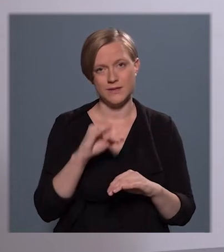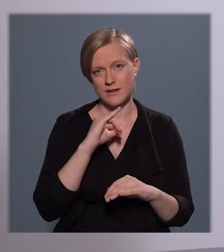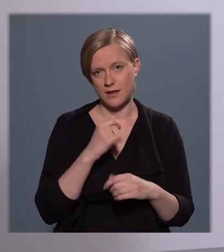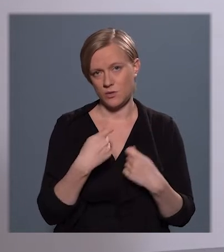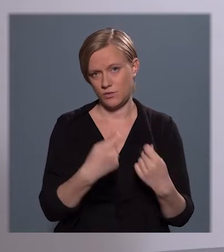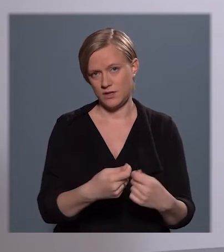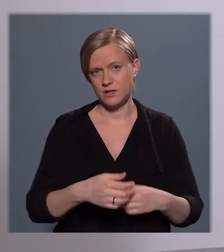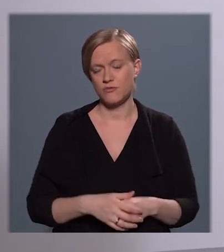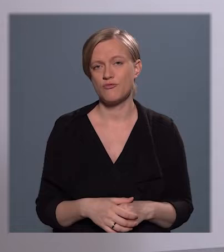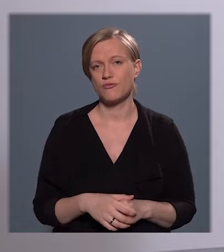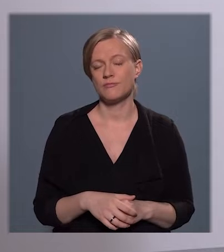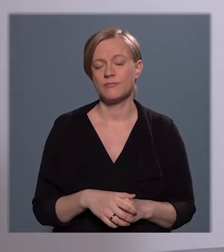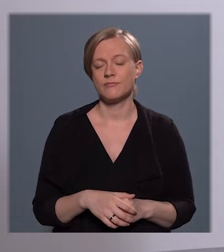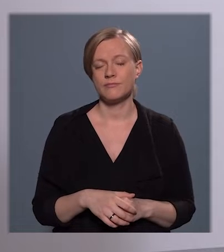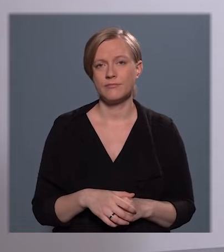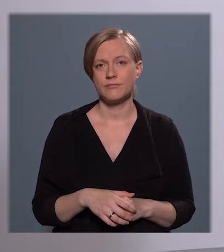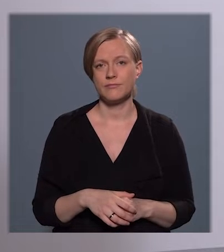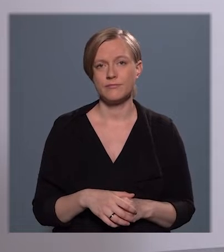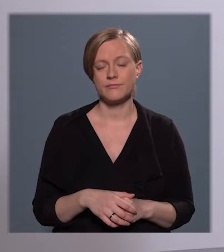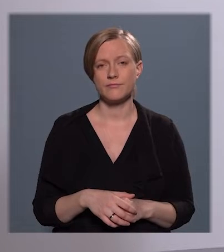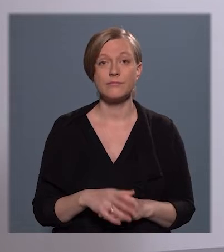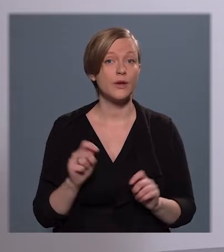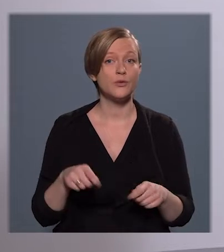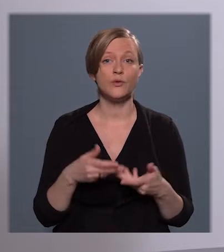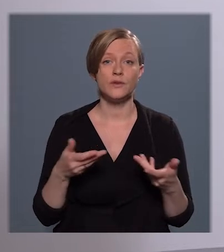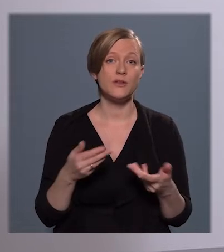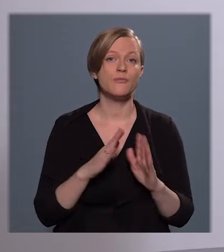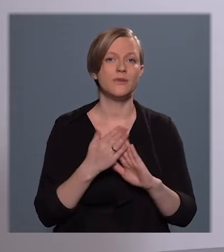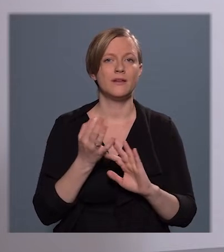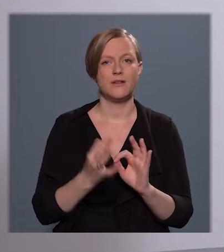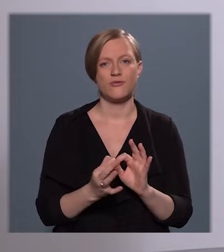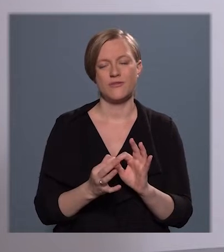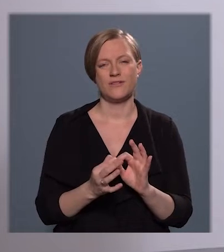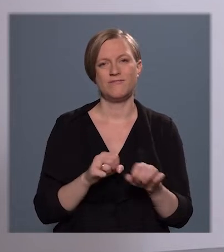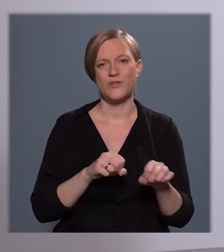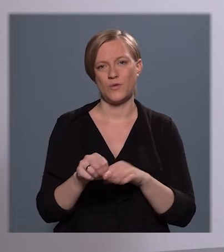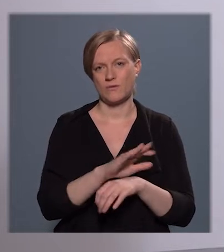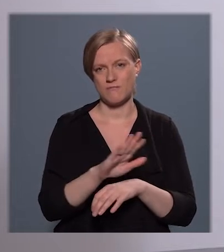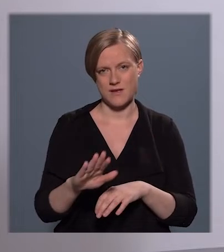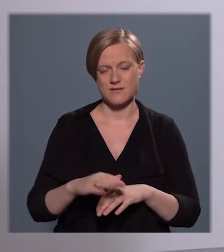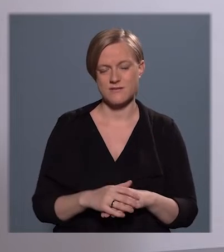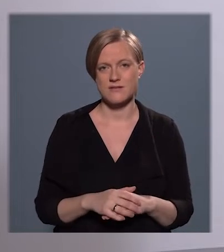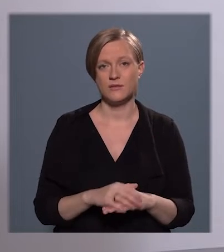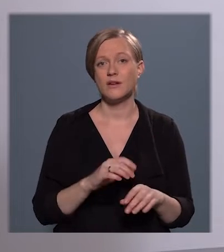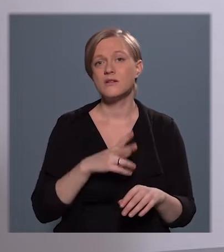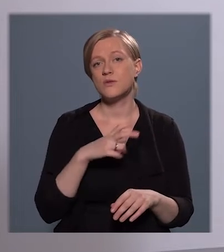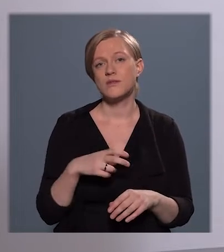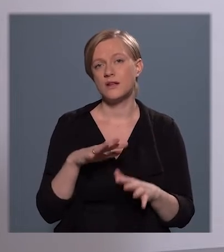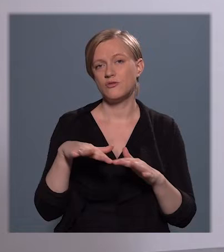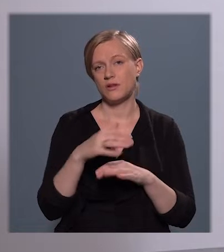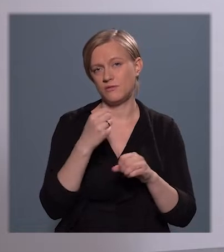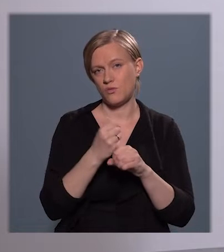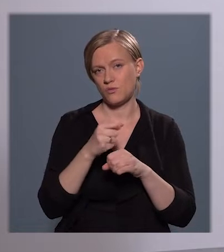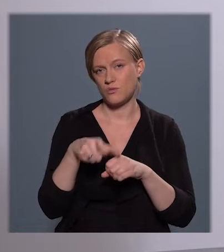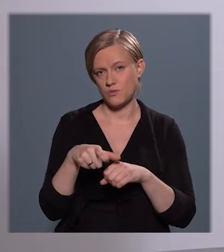érdeklődést, és a döntést azt minden esetben az önkormányzatnak a szociális területen